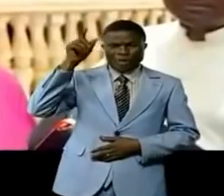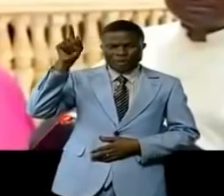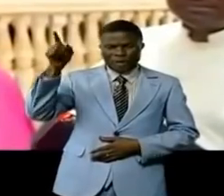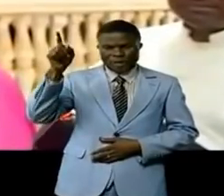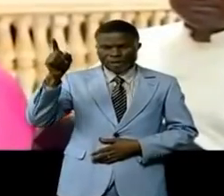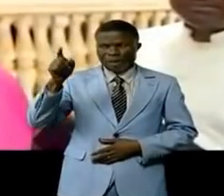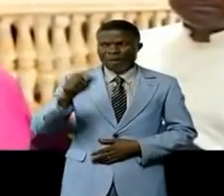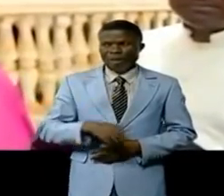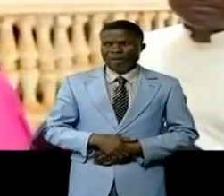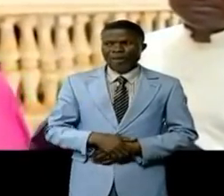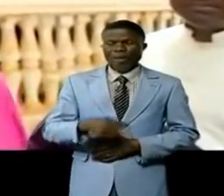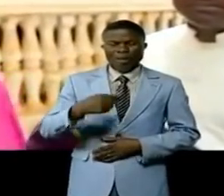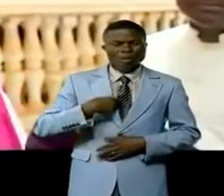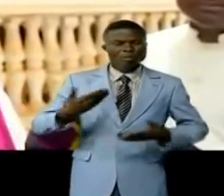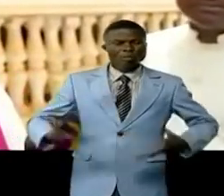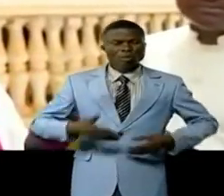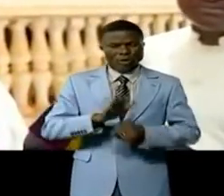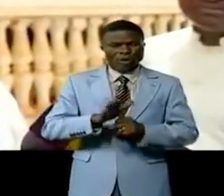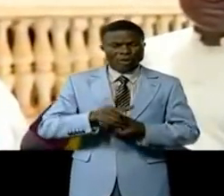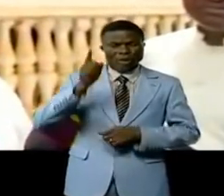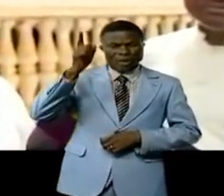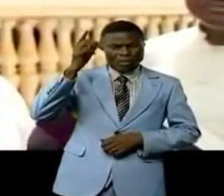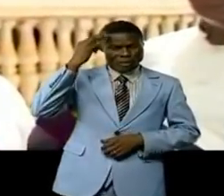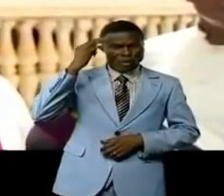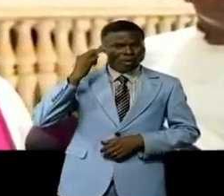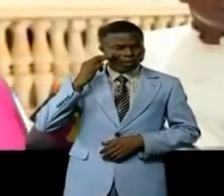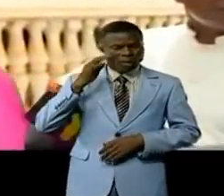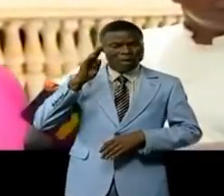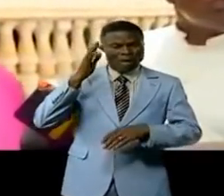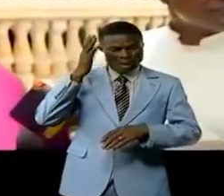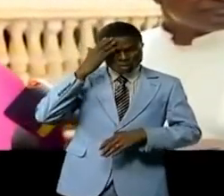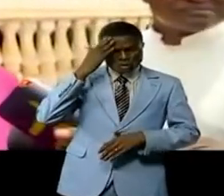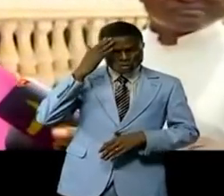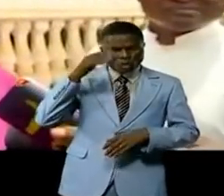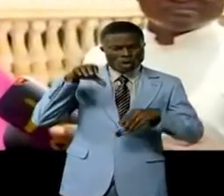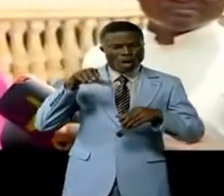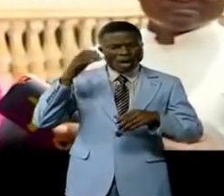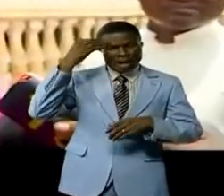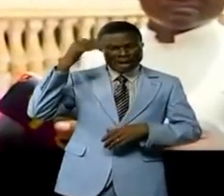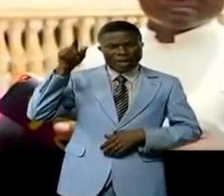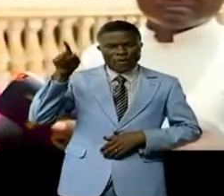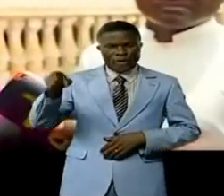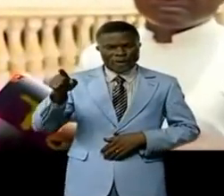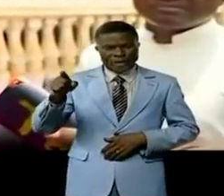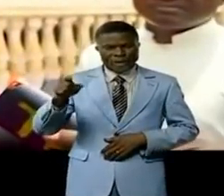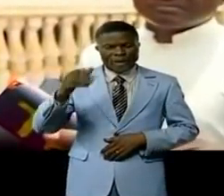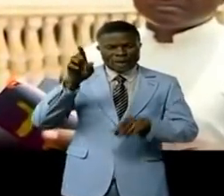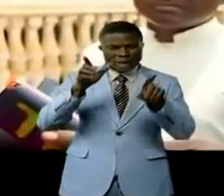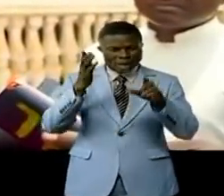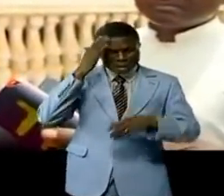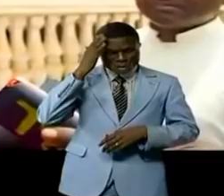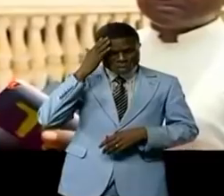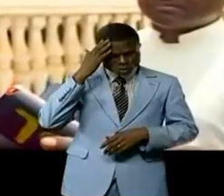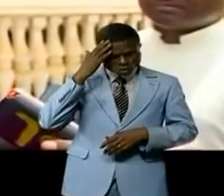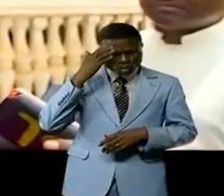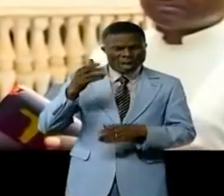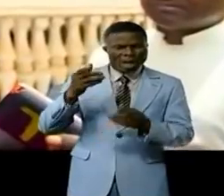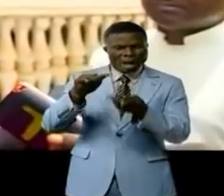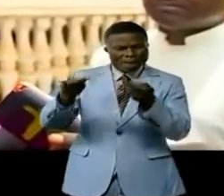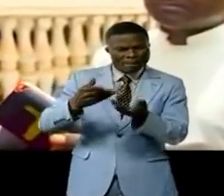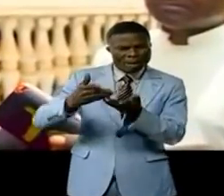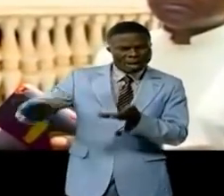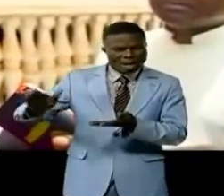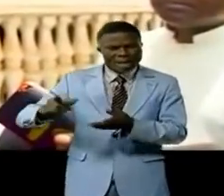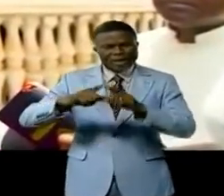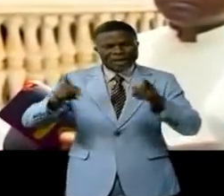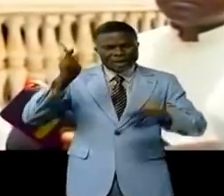J'étais particulièrement content que le Premier ministre découvre le Congo profond. ils découvrent ce coin du pays qui est différent de